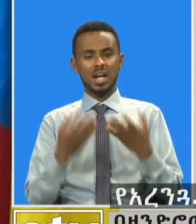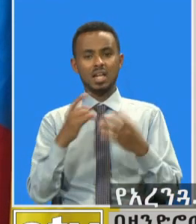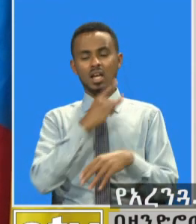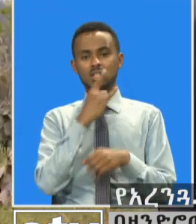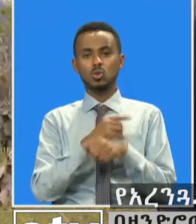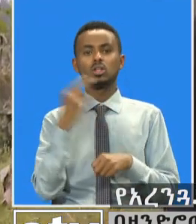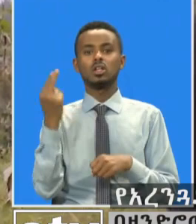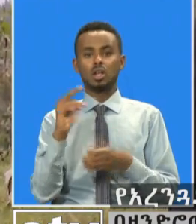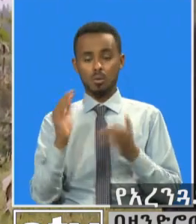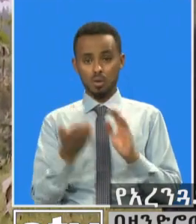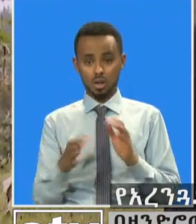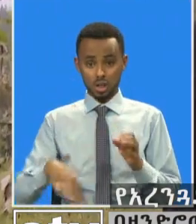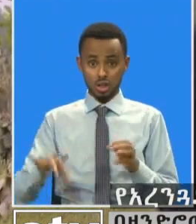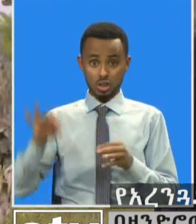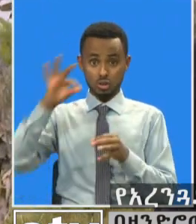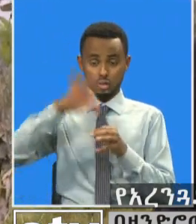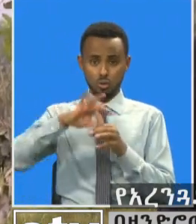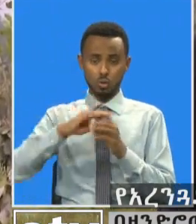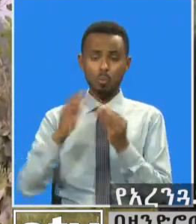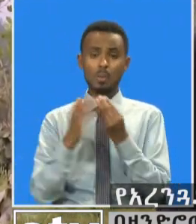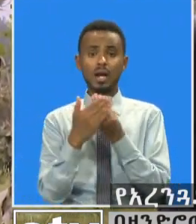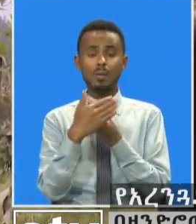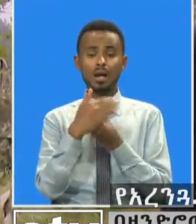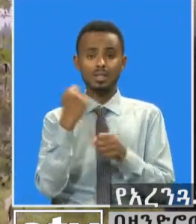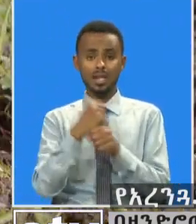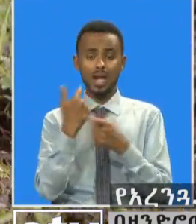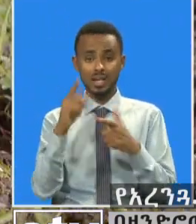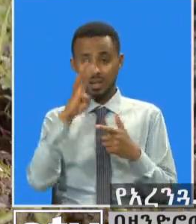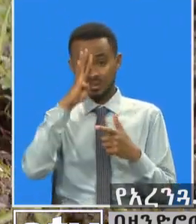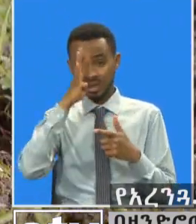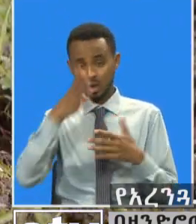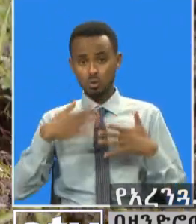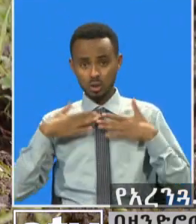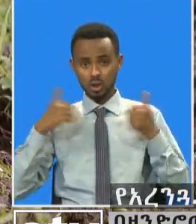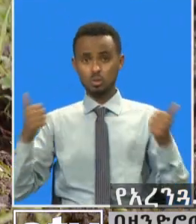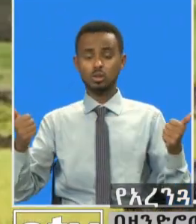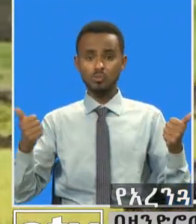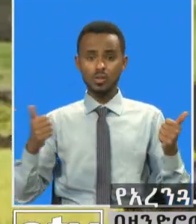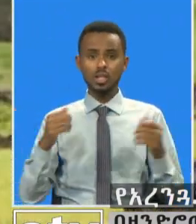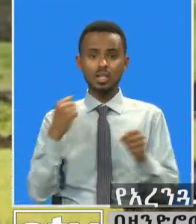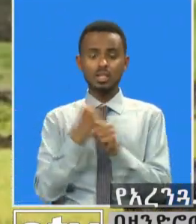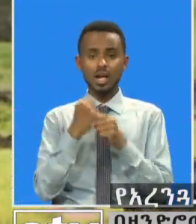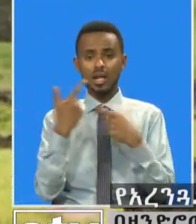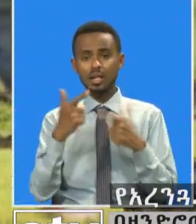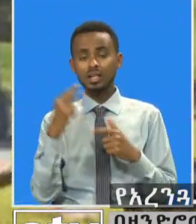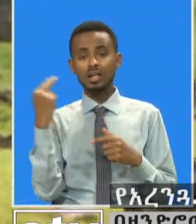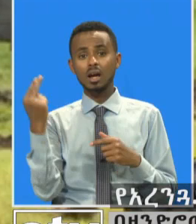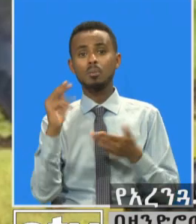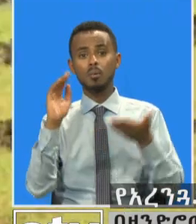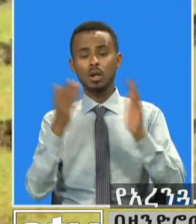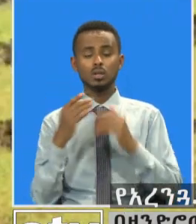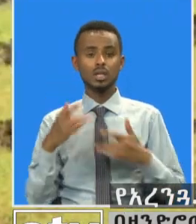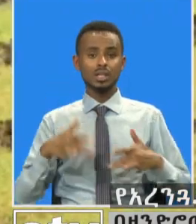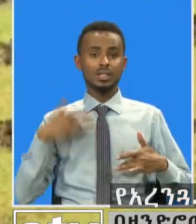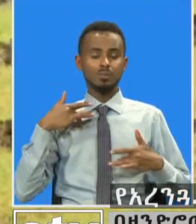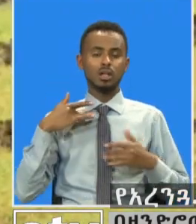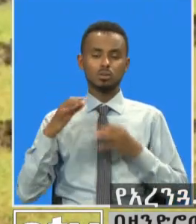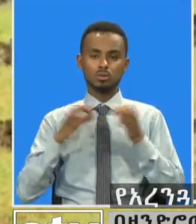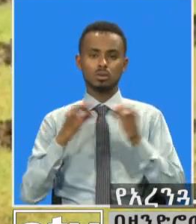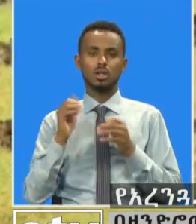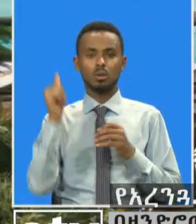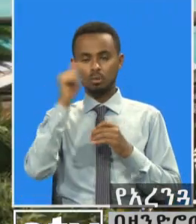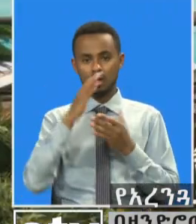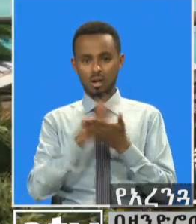ዜጎች ተጠቃሚ ይሆናሉ። የተተከሉ ችግኞችን በመንከባከብ የስራ እድል የተፈጠረላቸው ወጣቶችም የስራ እድል ተጠቃሚ በመሆናቸው የተሰማቸውን ስሜት